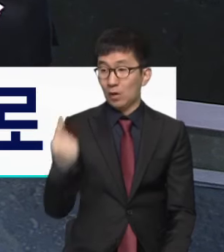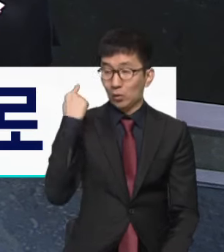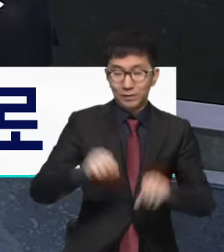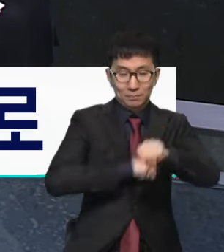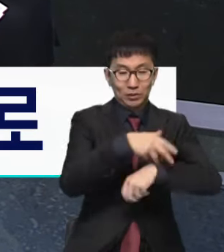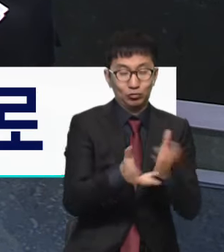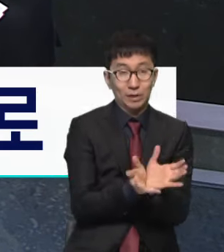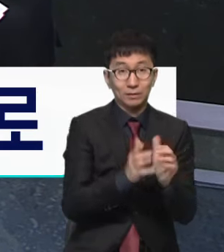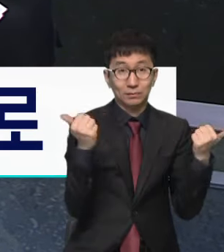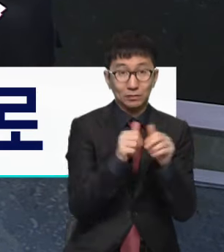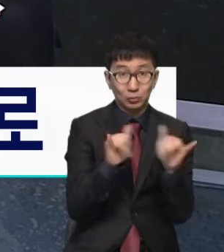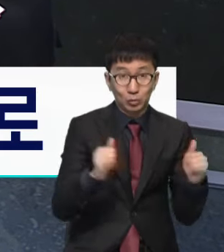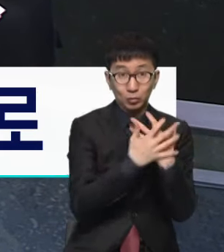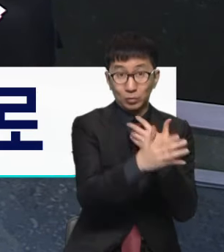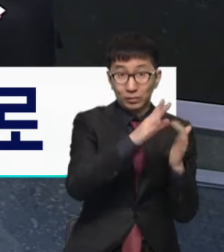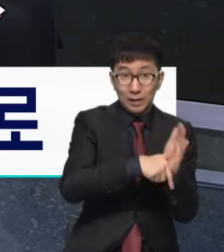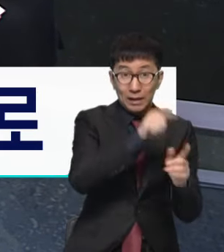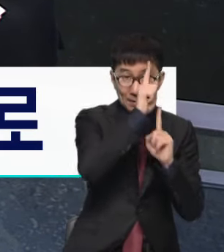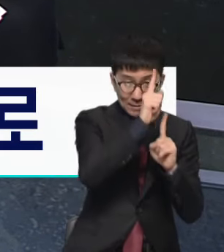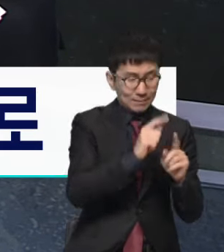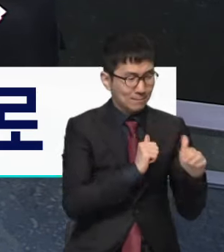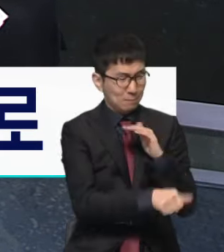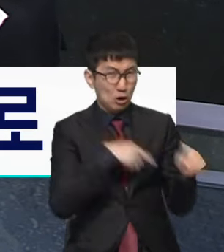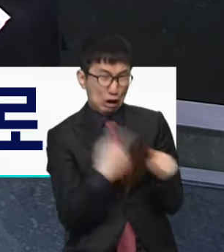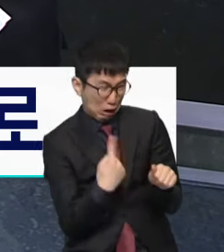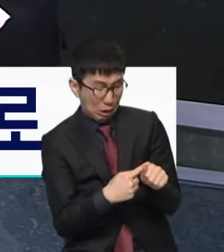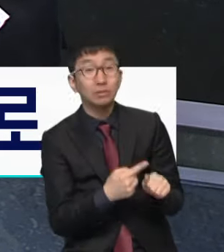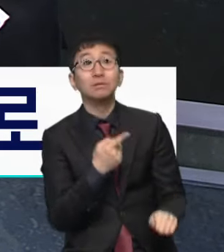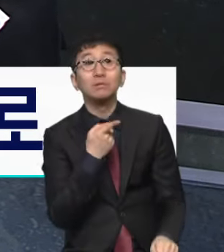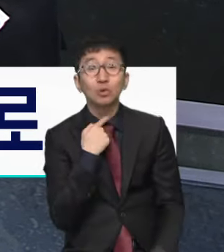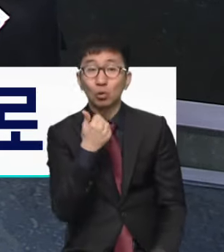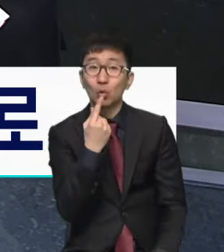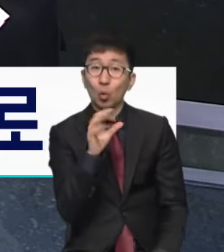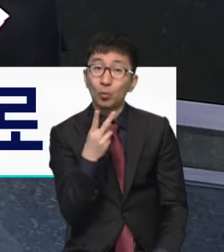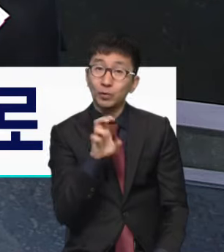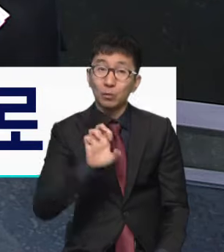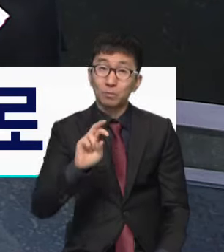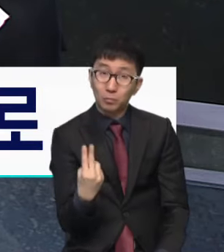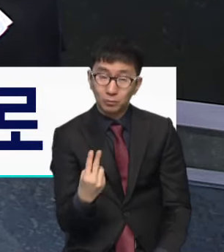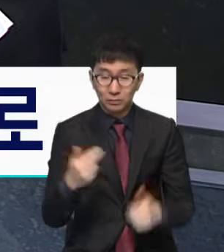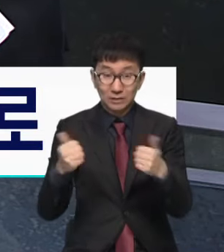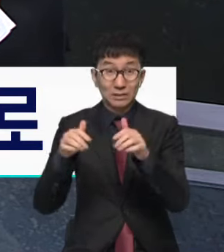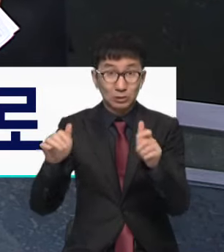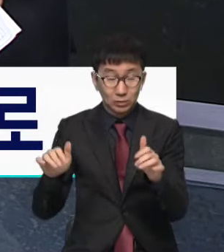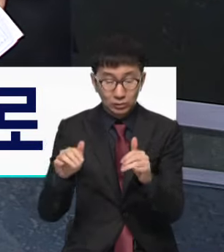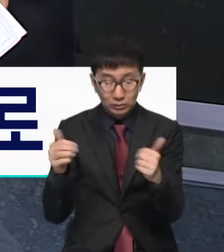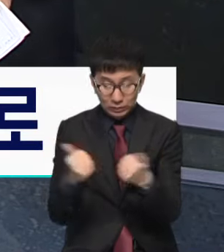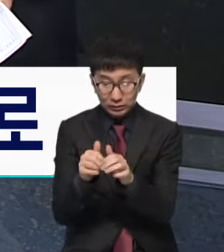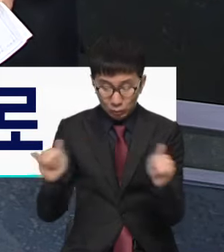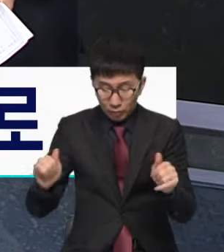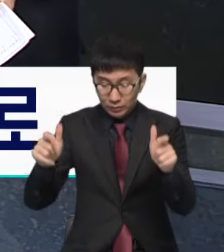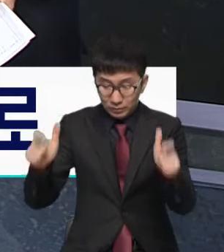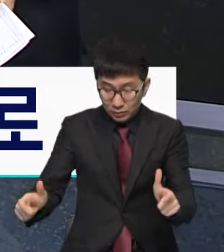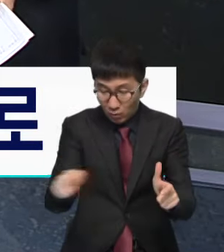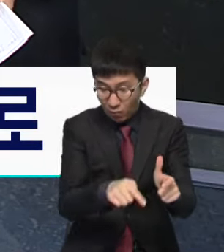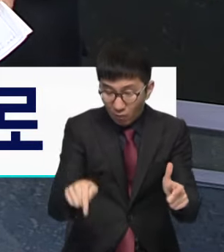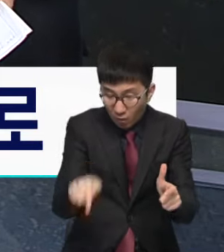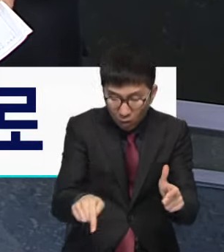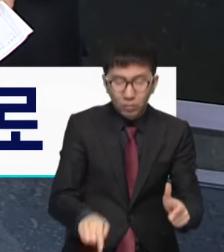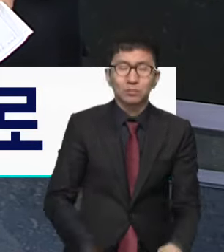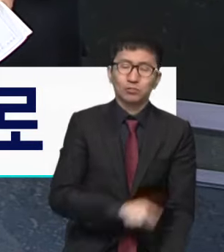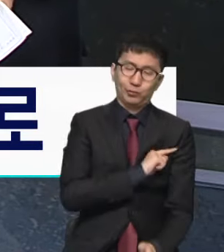어제 의원총회에서 이재명 대표를 강도높게 비판했던 홍영표 의원의 지역구를 민주당이 전략 지역구로